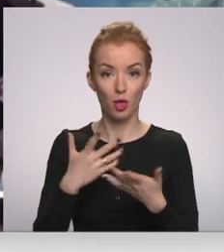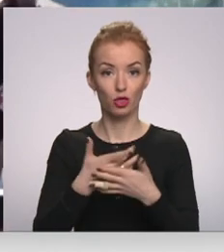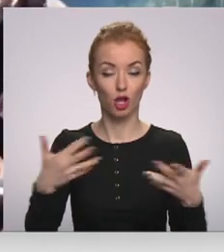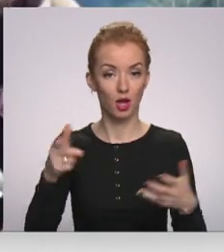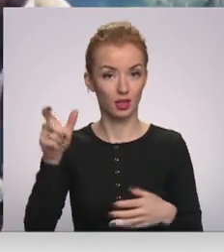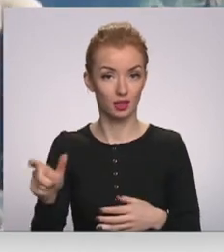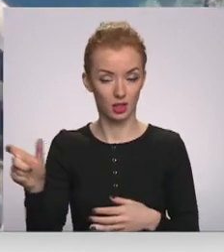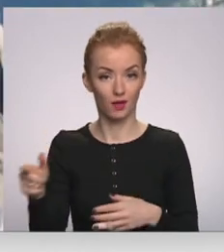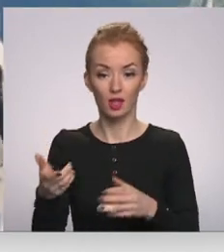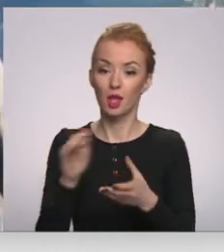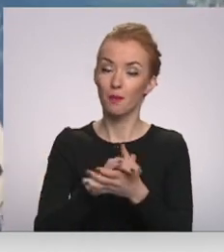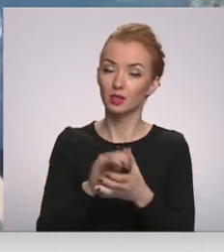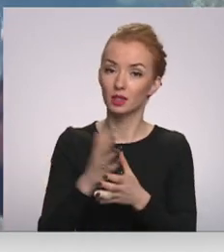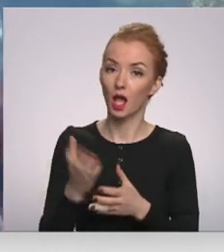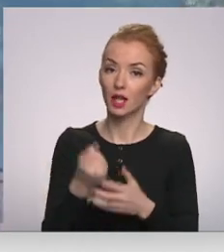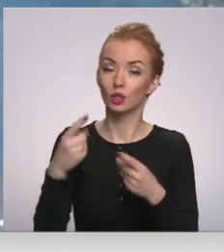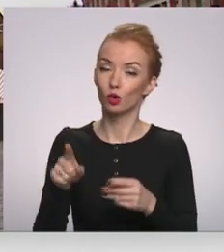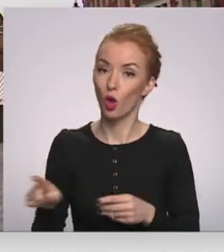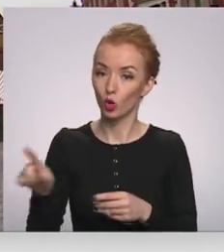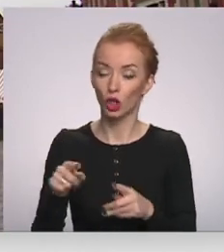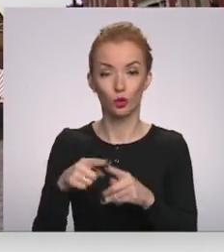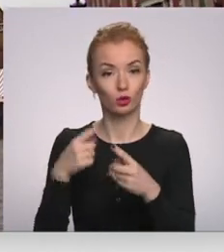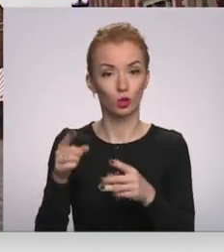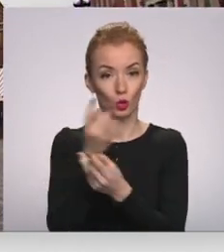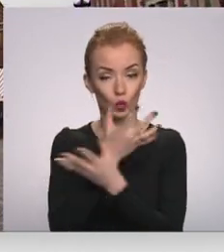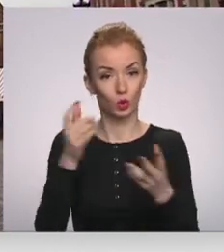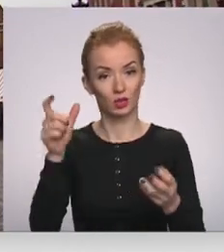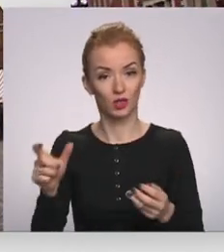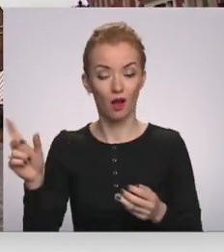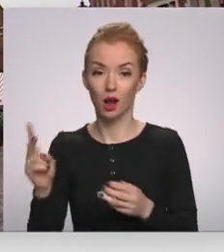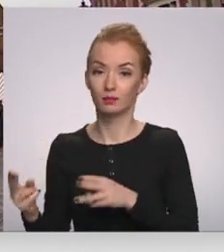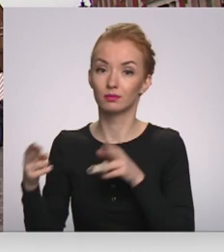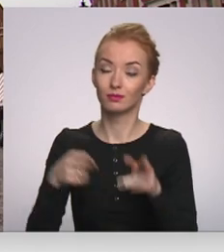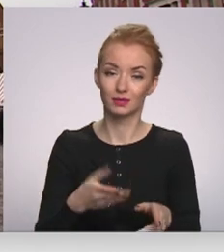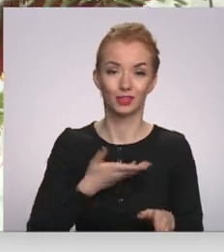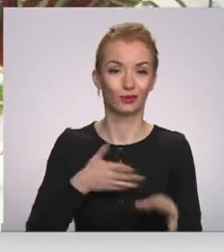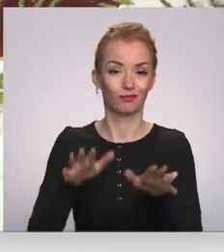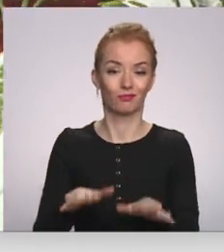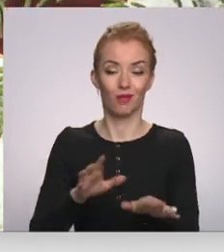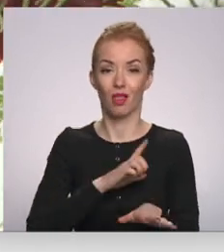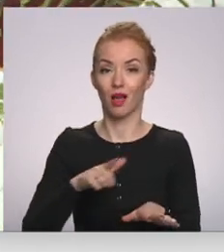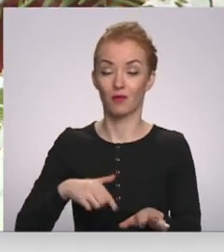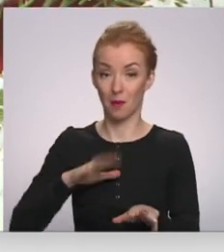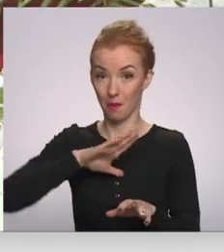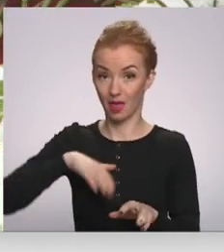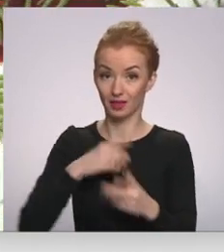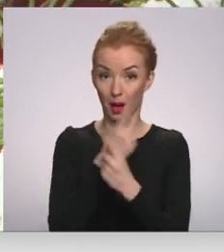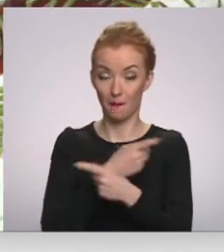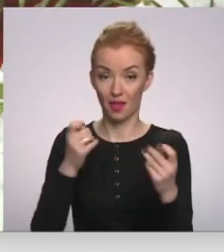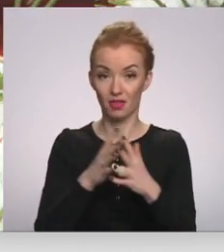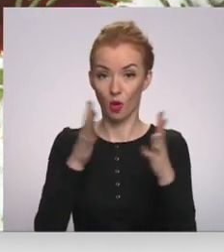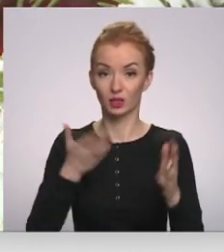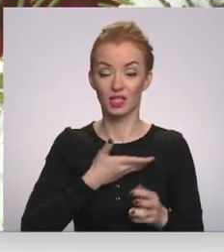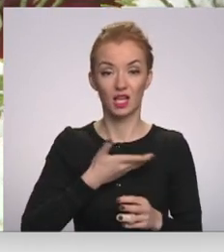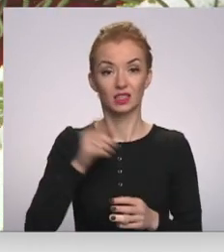kas iepazīstina ar konkrētiem citu tautību un kultūru cilvēkiem, kas atbraukuši un iedzīvojušies Latvijā. Pēc kampaņas daudz Latvijas